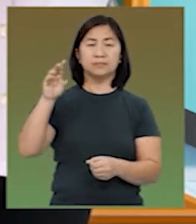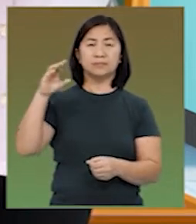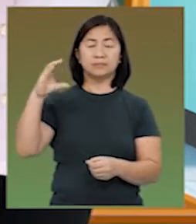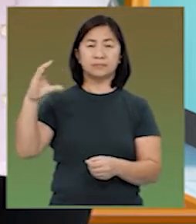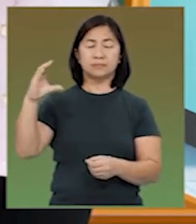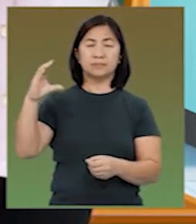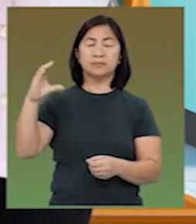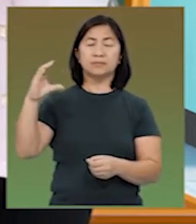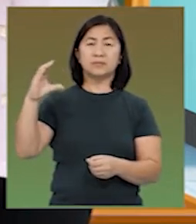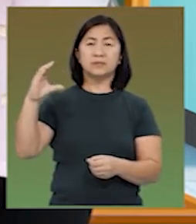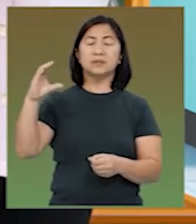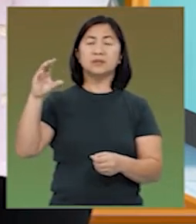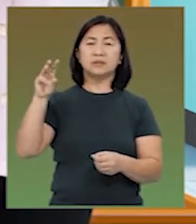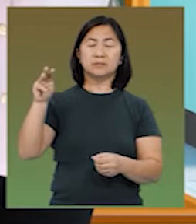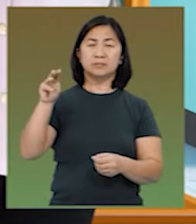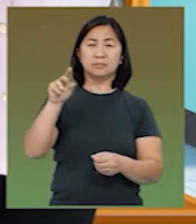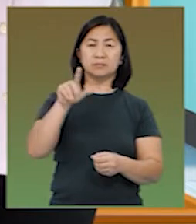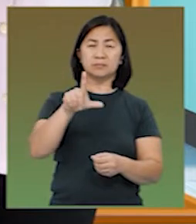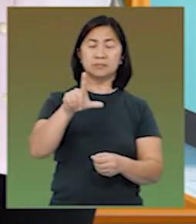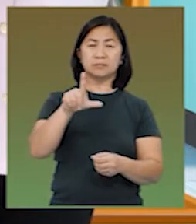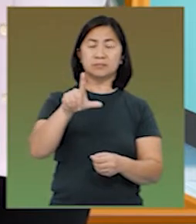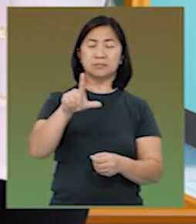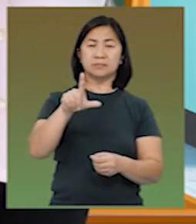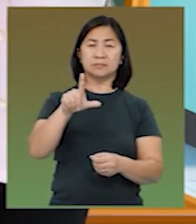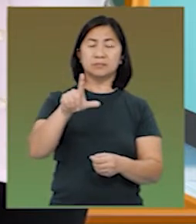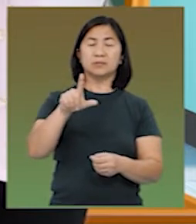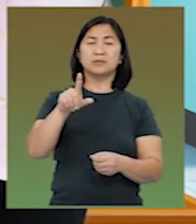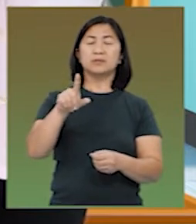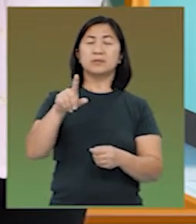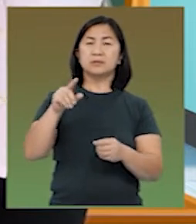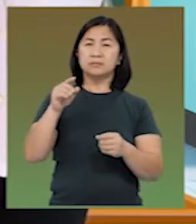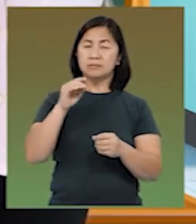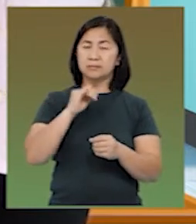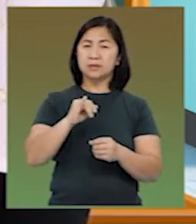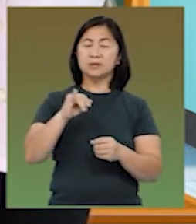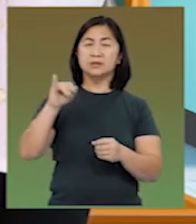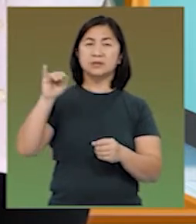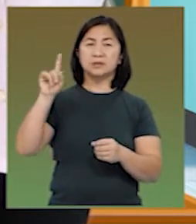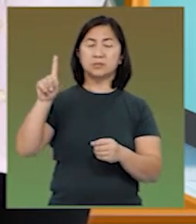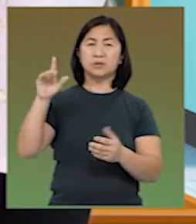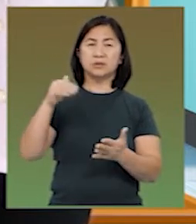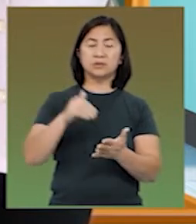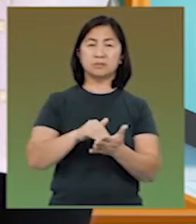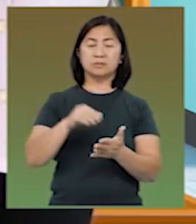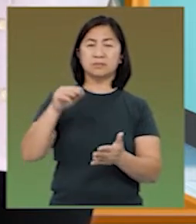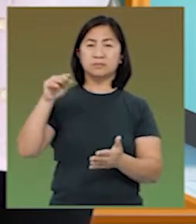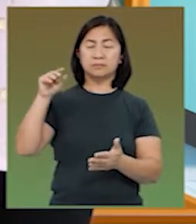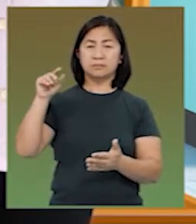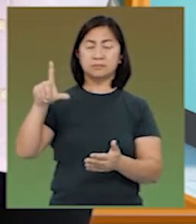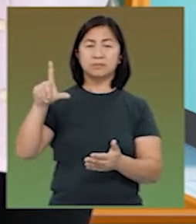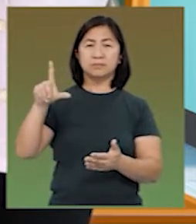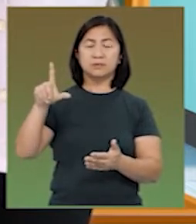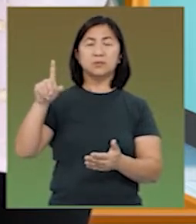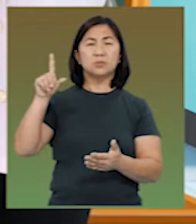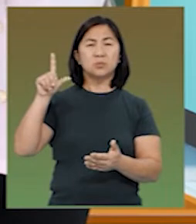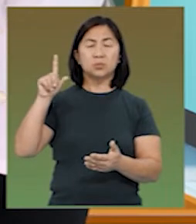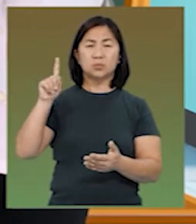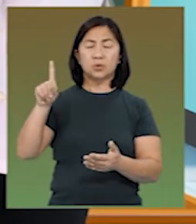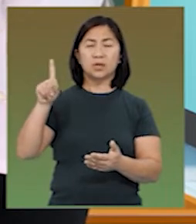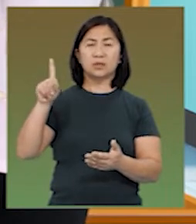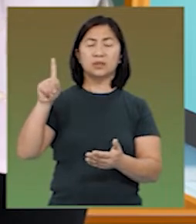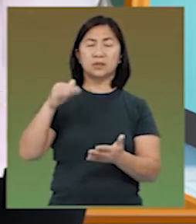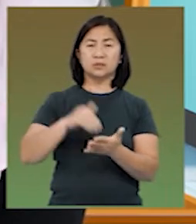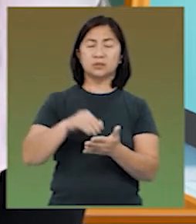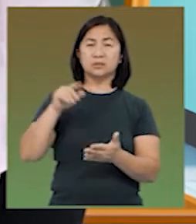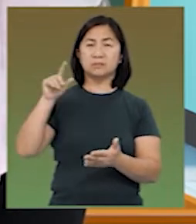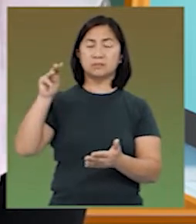Ang dalawang 500 milliliters ay 1,000 milliliters. Ang 1,000